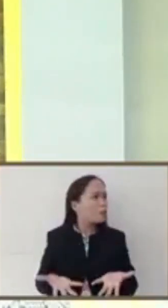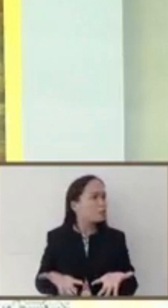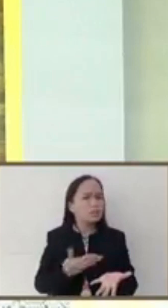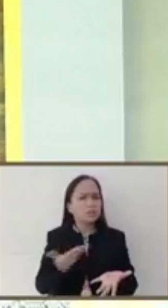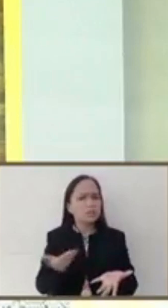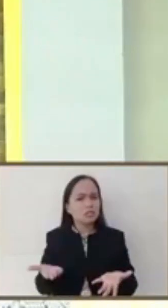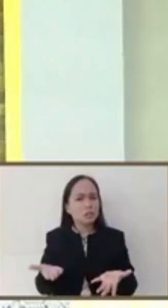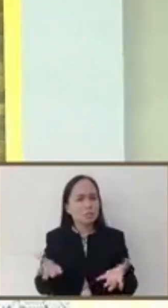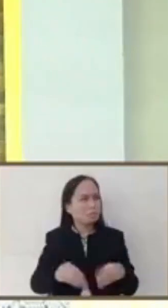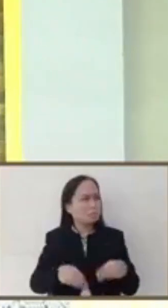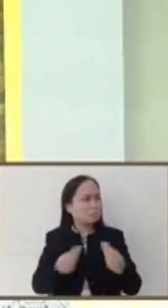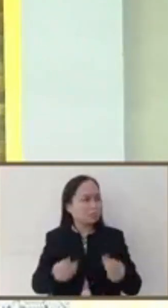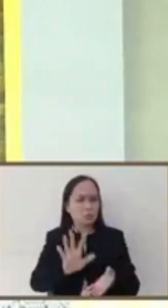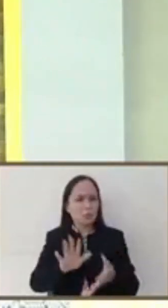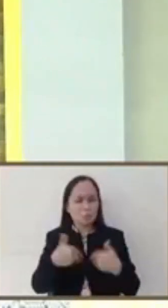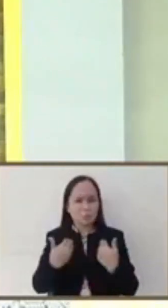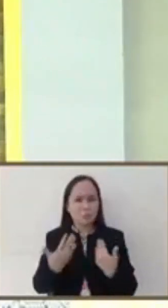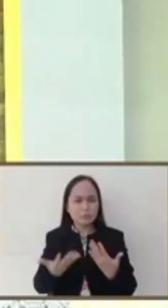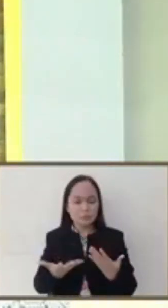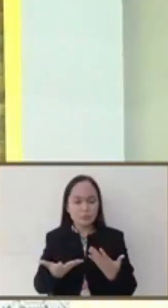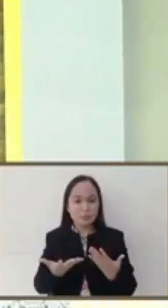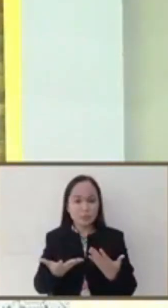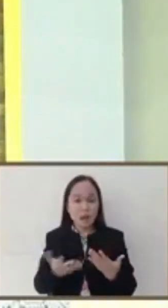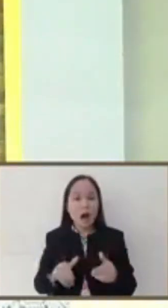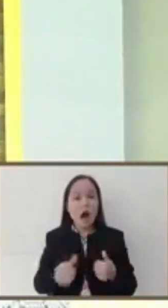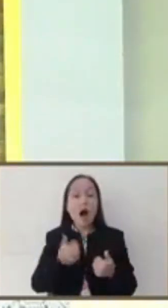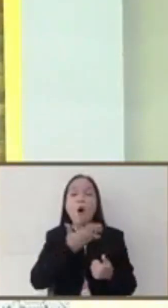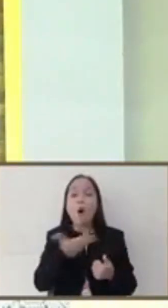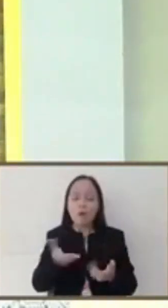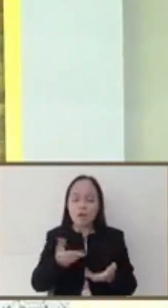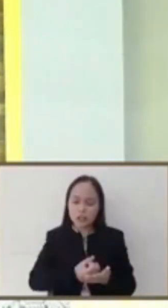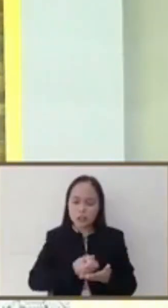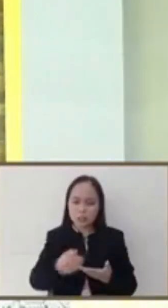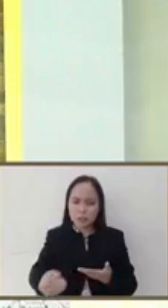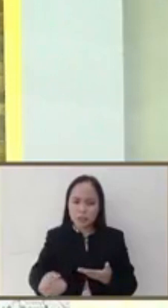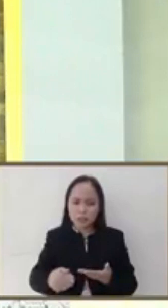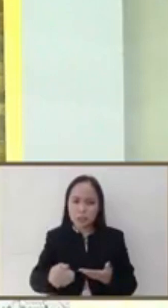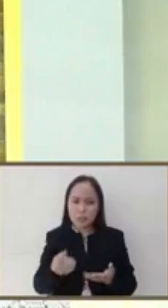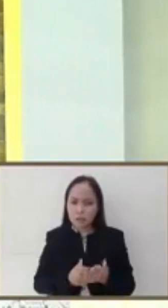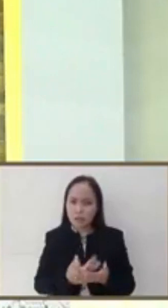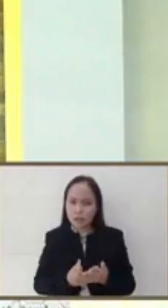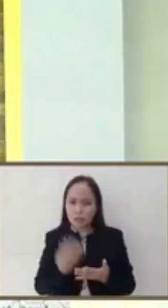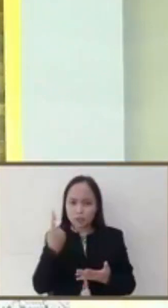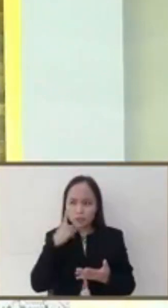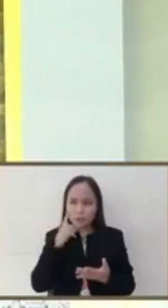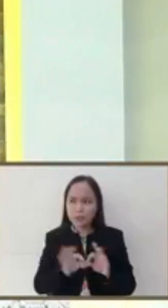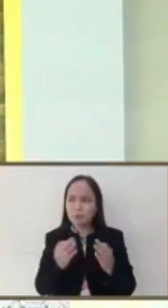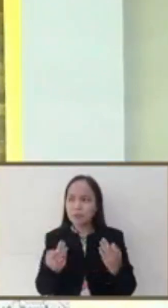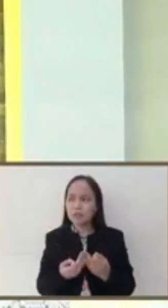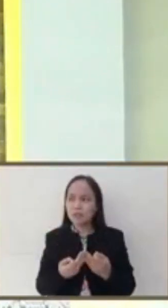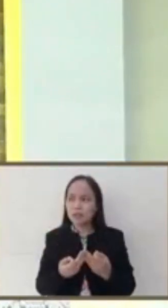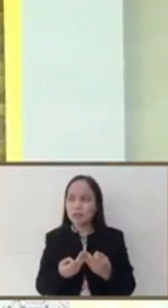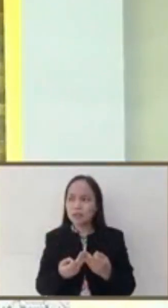ngayon ilalagak yun? Paano mo ginagastos? Paano mo ilispend yung pera mo para sa iyong pamilya?